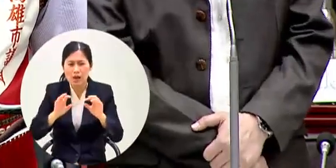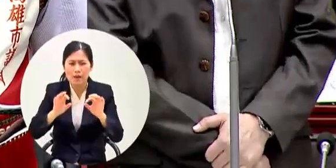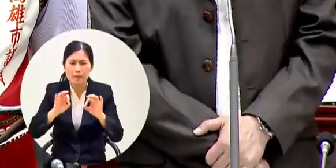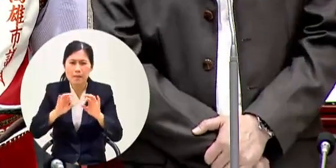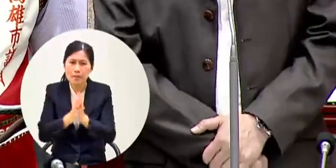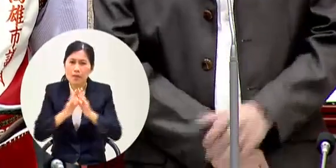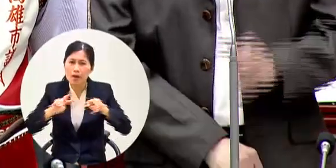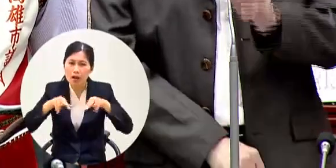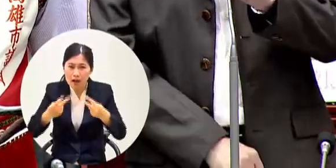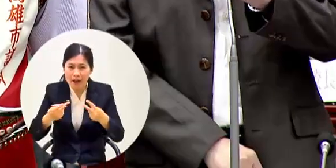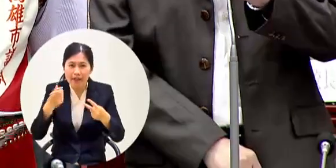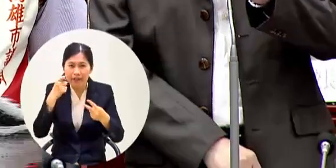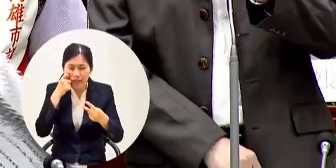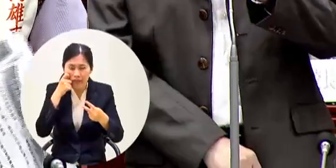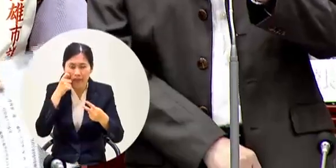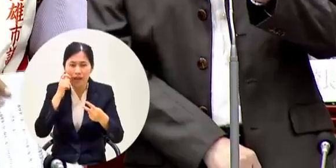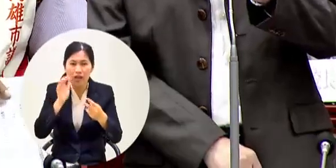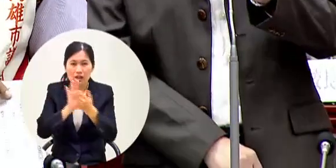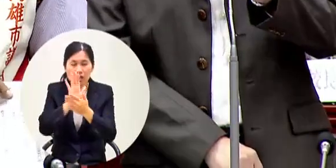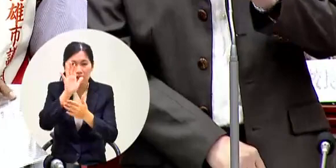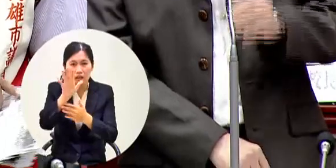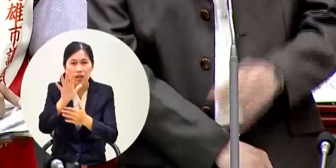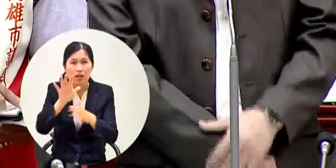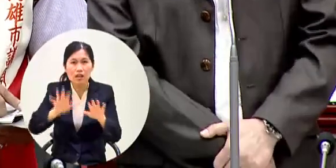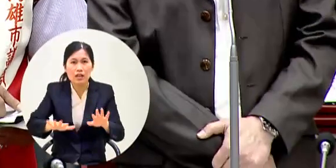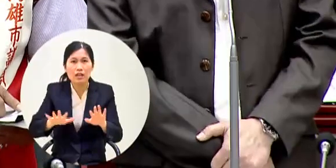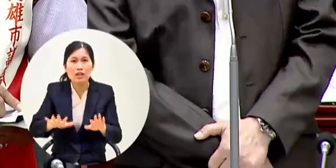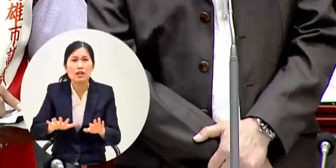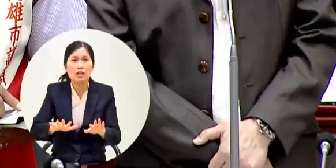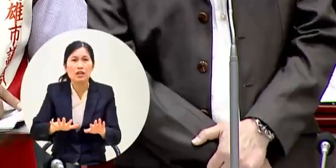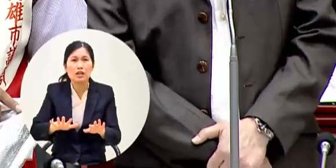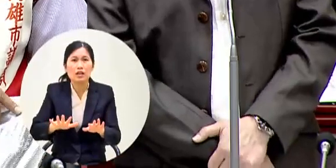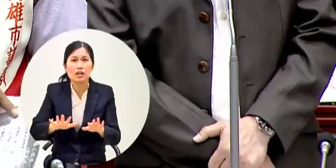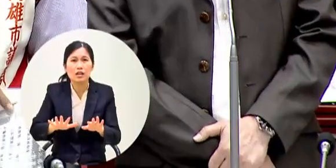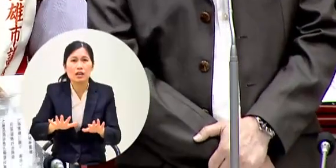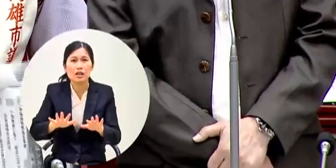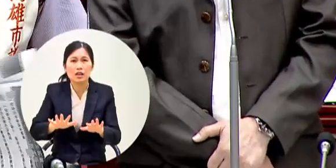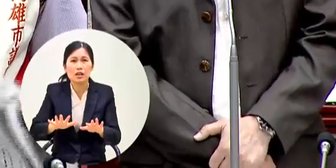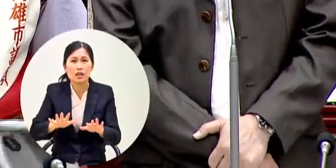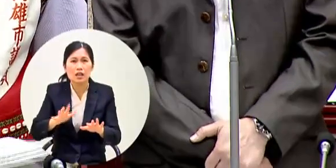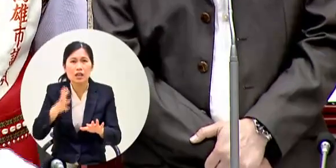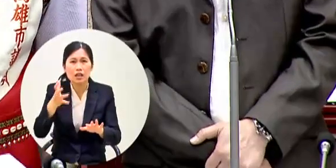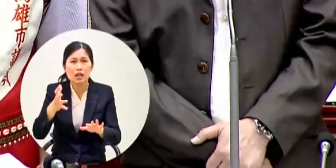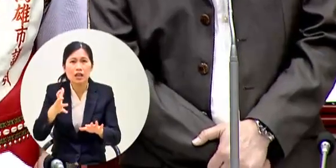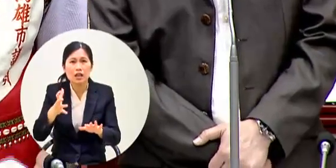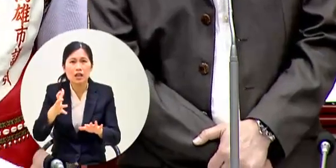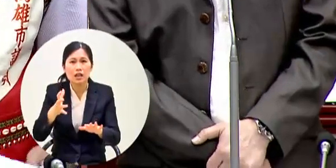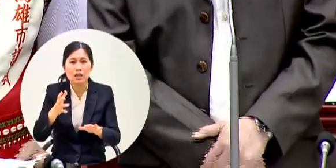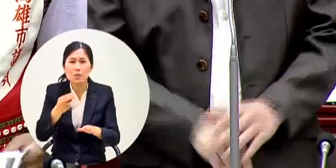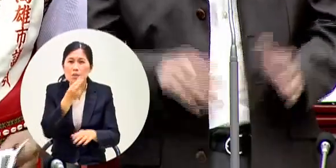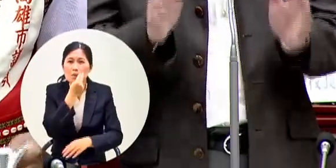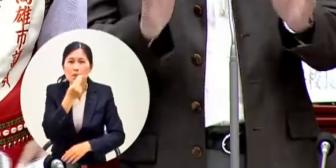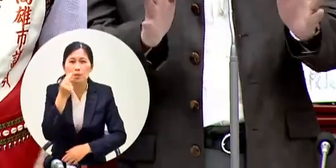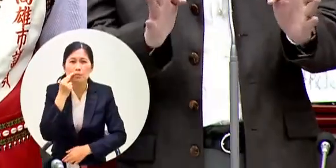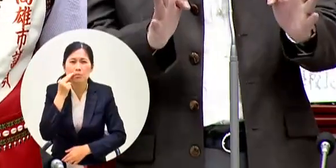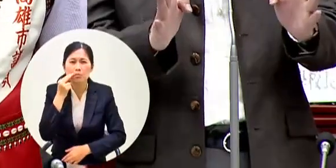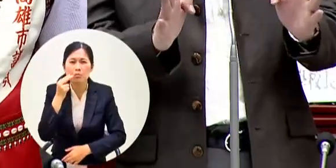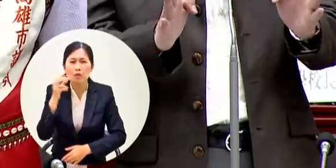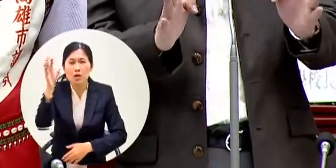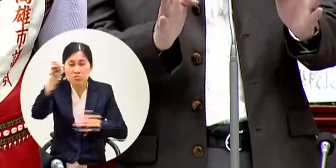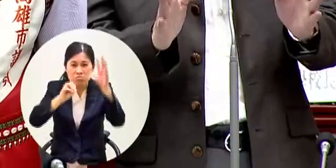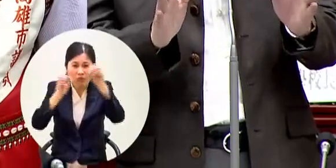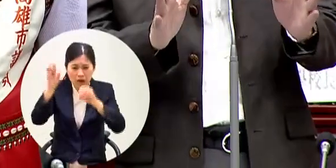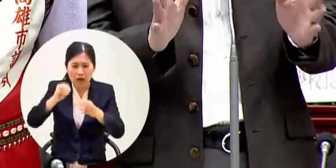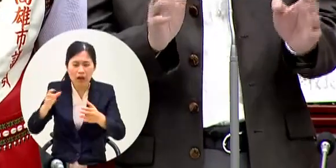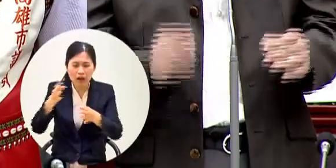是那时候他的时间，高雄州的时间呢，他离他的时间很短， 所以他没办法马上就是改成小包装来去